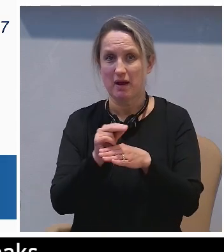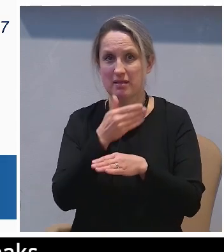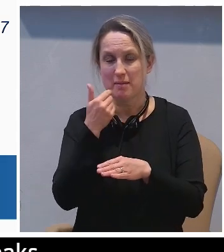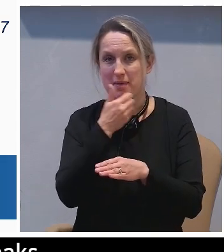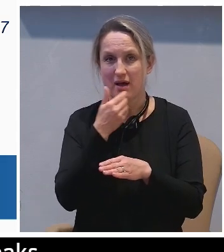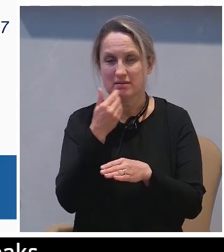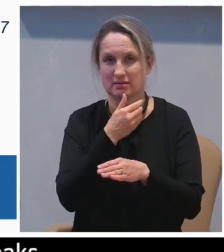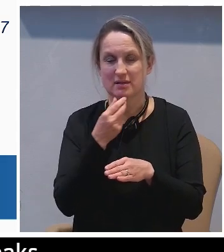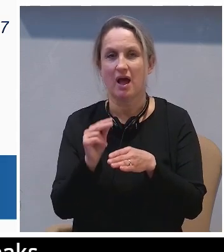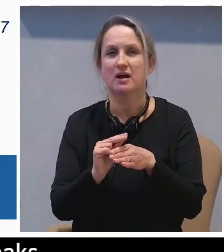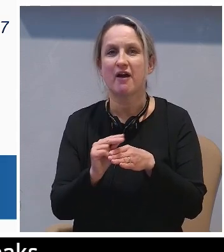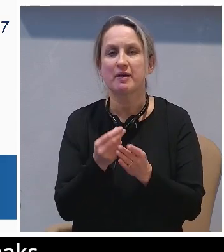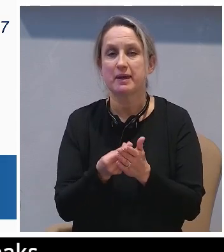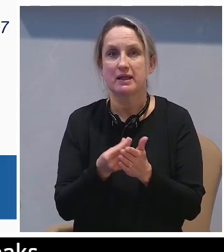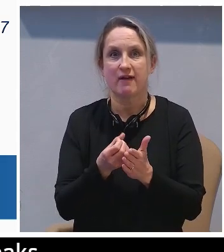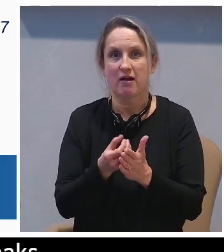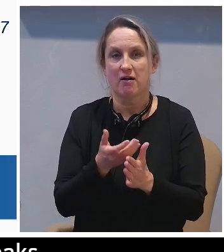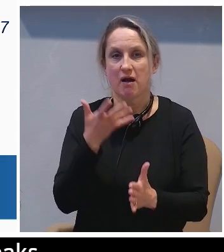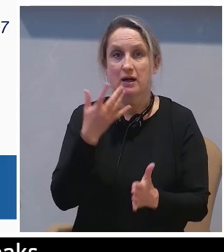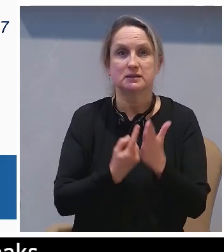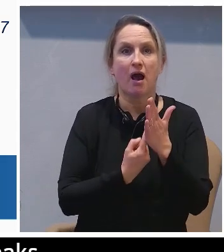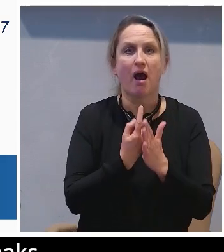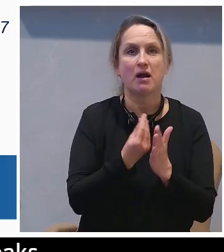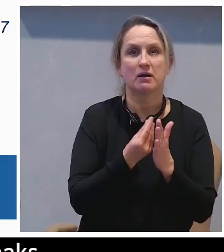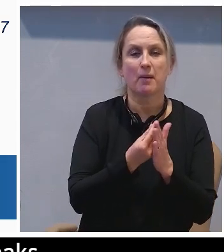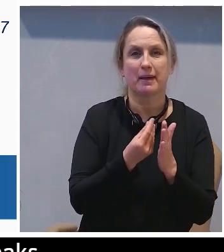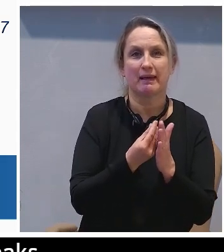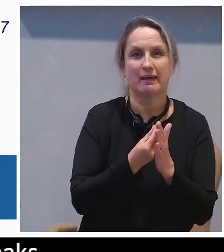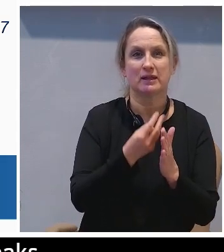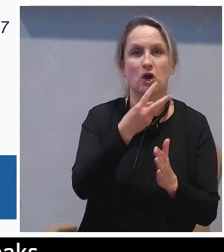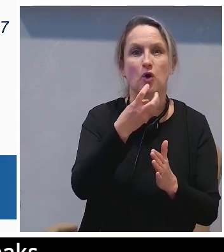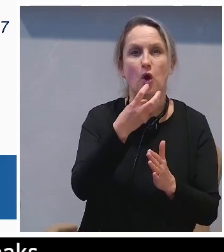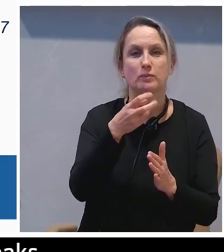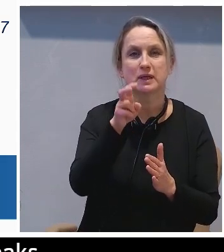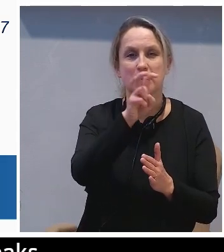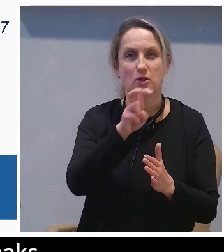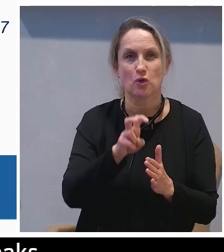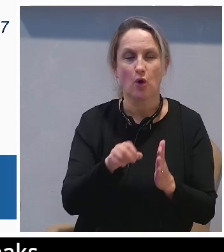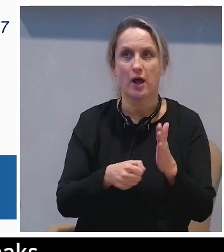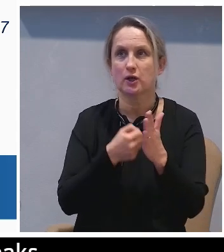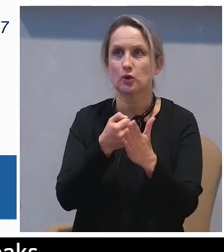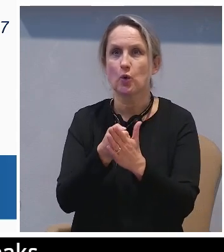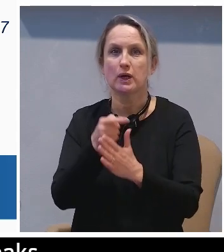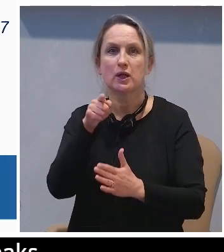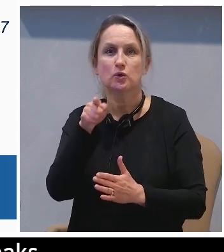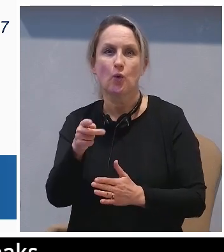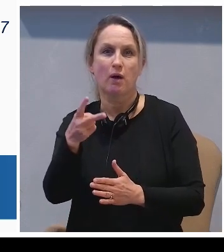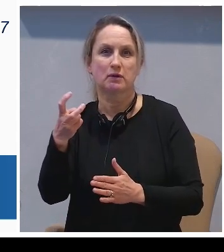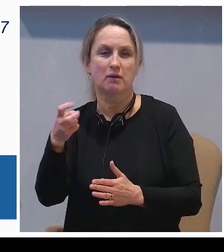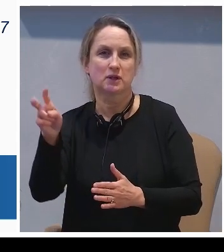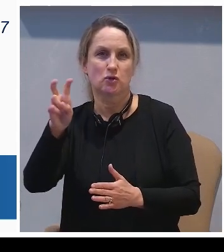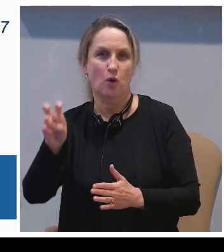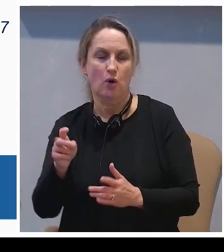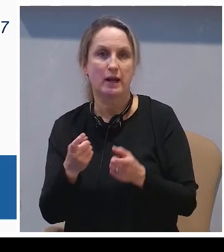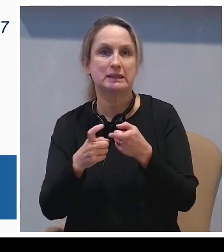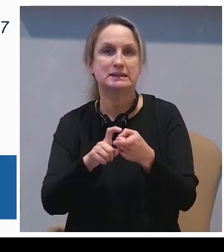apologize on for väga including kallis, the out-of-date et algab see hind slide. 300 The USA treatment is dollarist, jõudes kuni expensive. 1200-ni, sõltuvalt